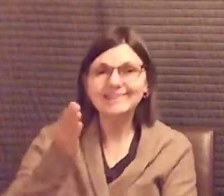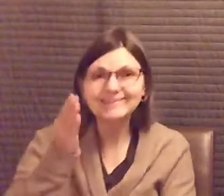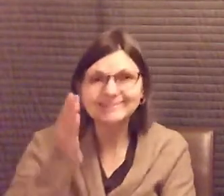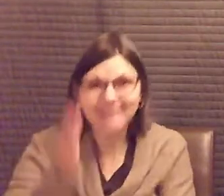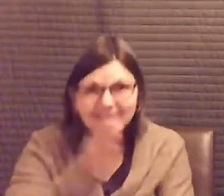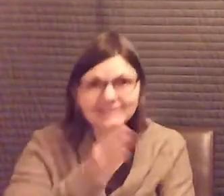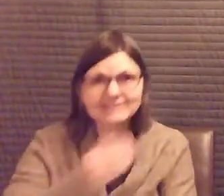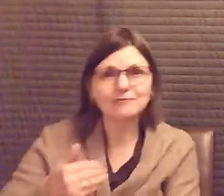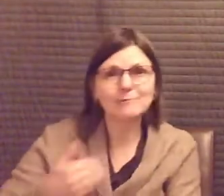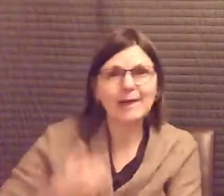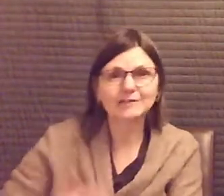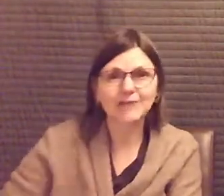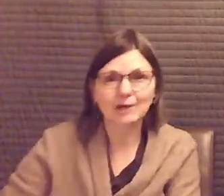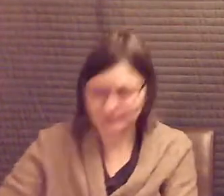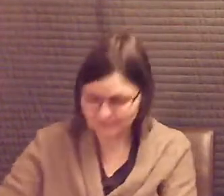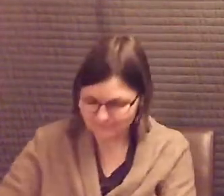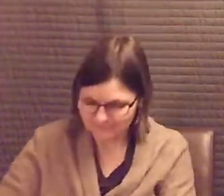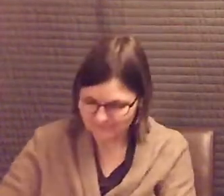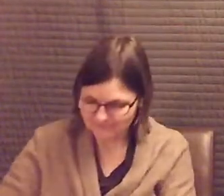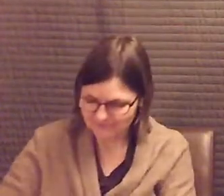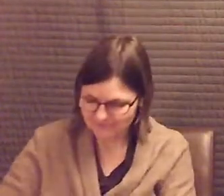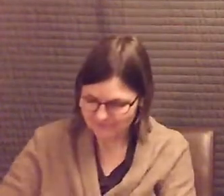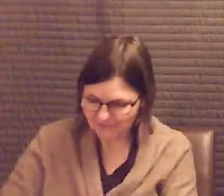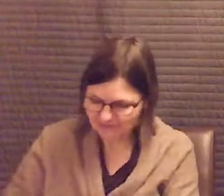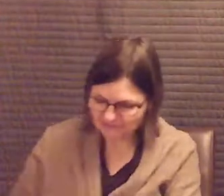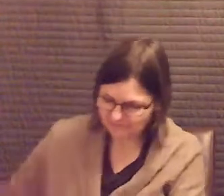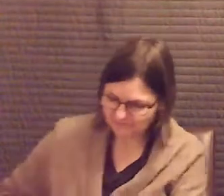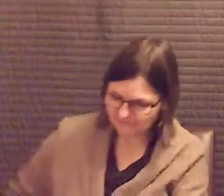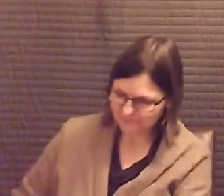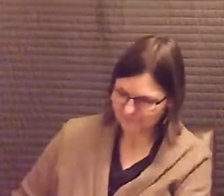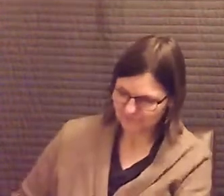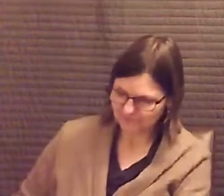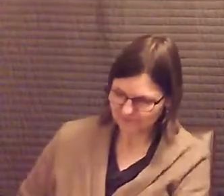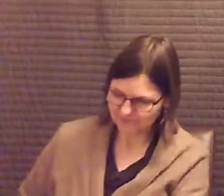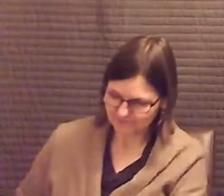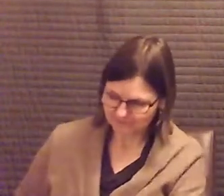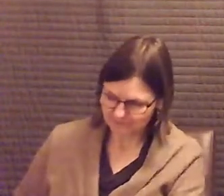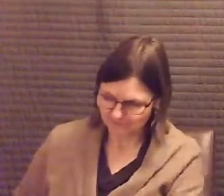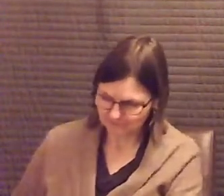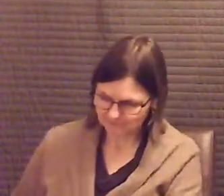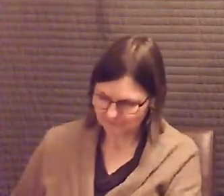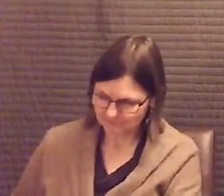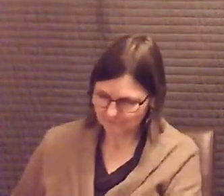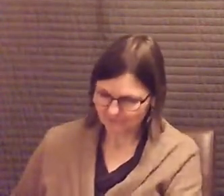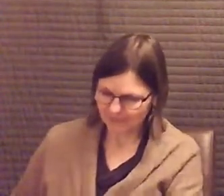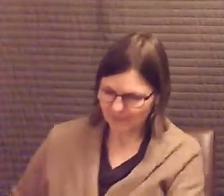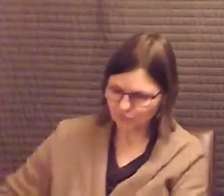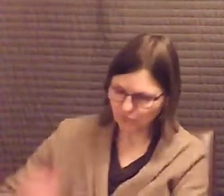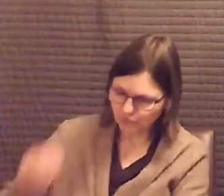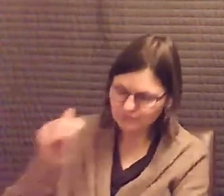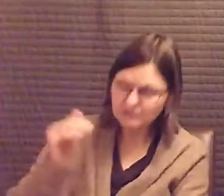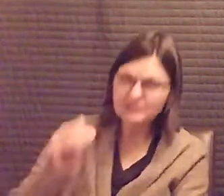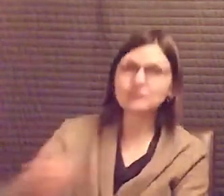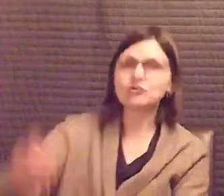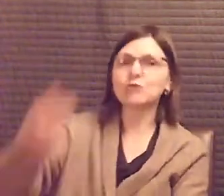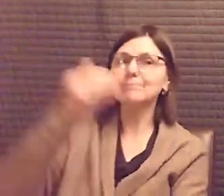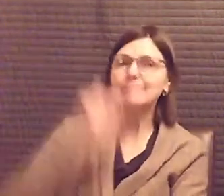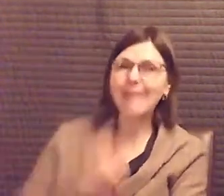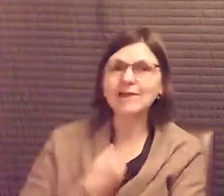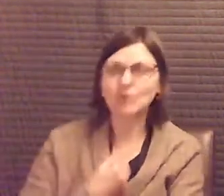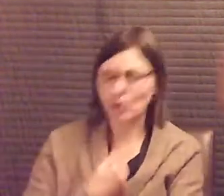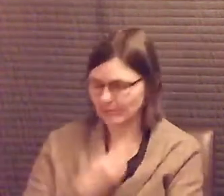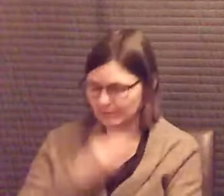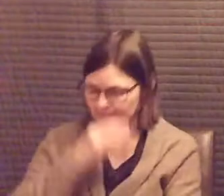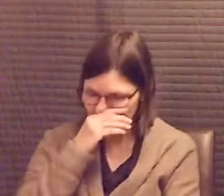medicijnen die van mij getuigen voor soort i40 en you doen en toen wilde niet op